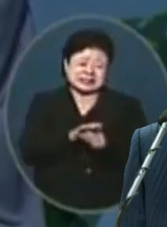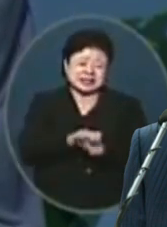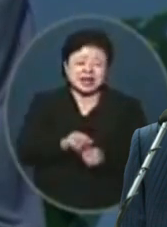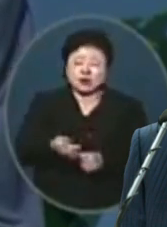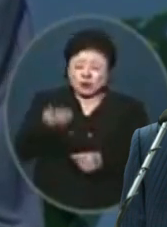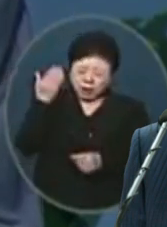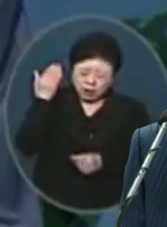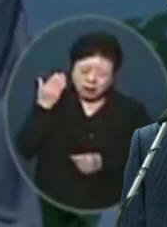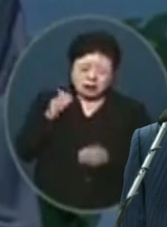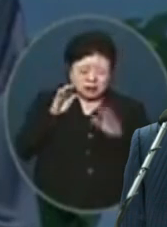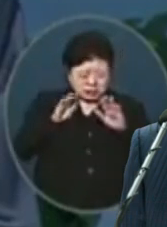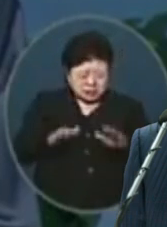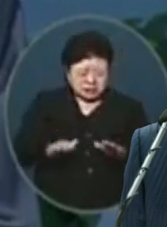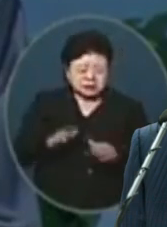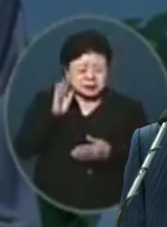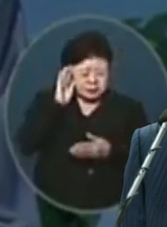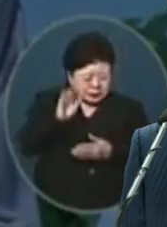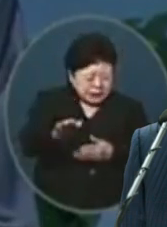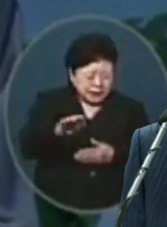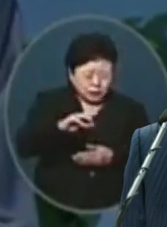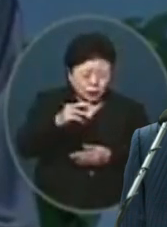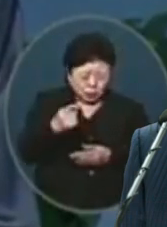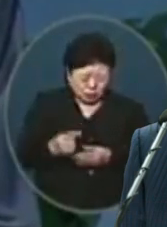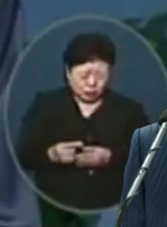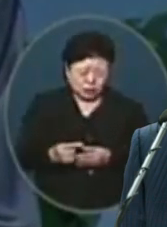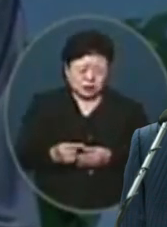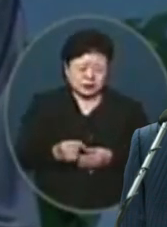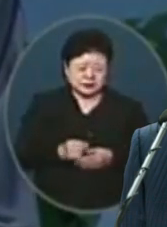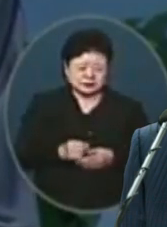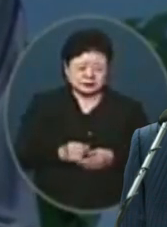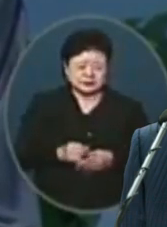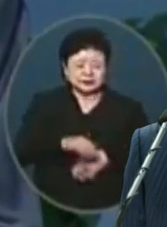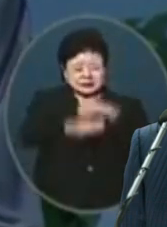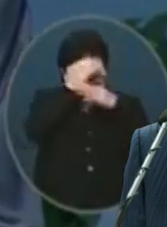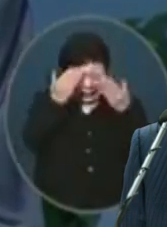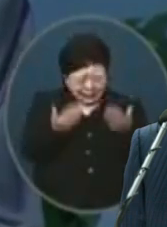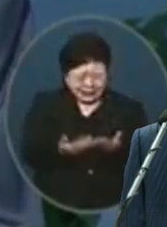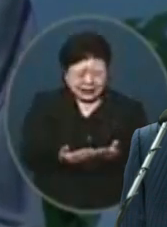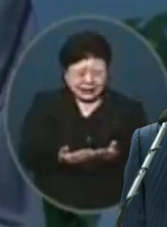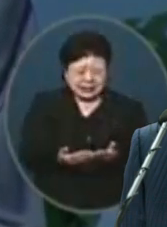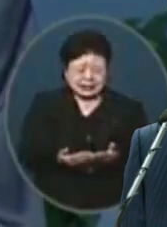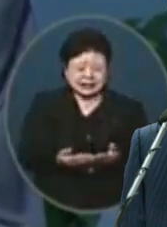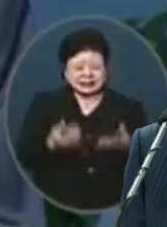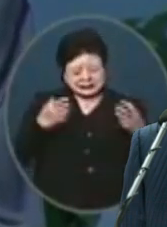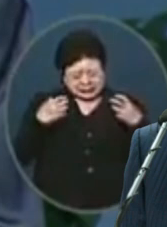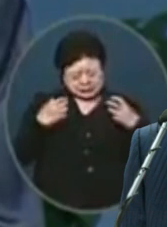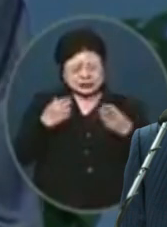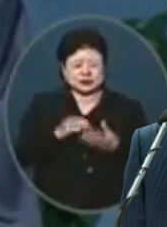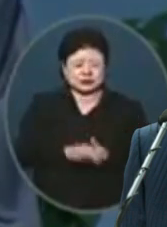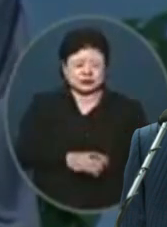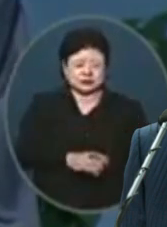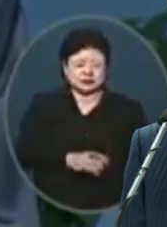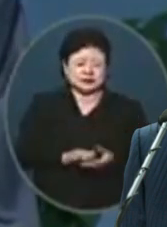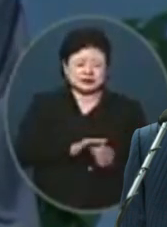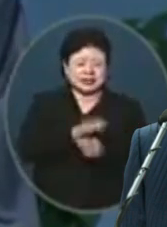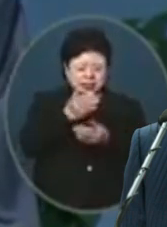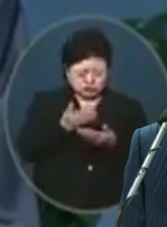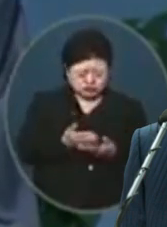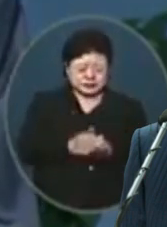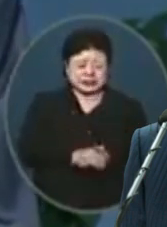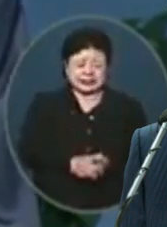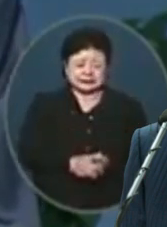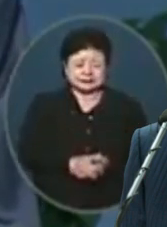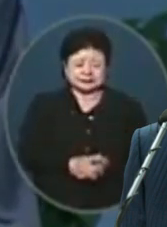과거도 현재도 미래도 다 책임지시고 사랑해 주신 것입니다.